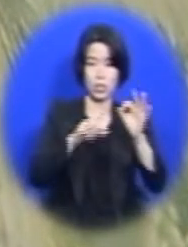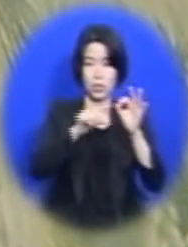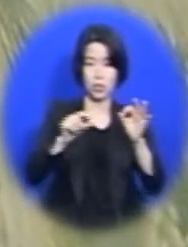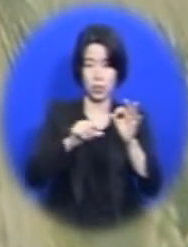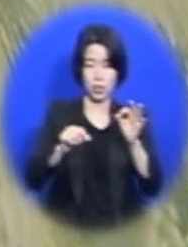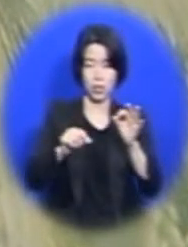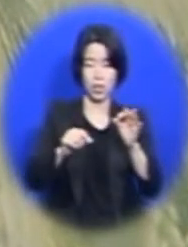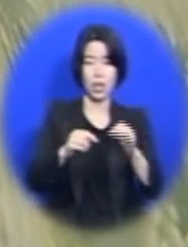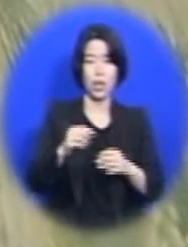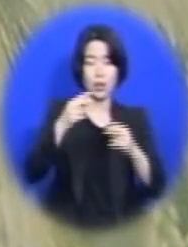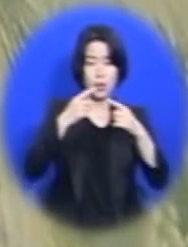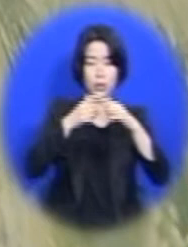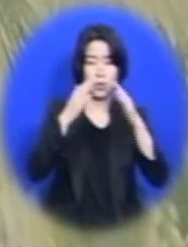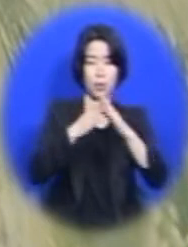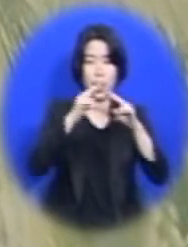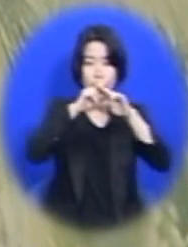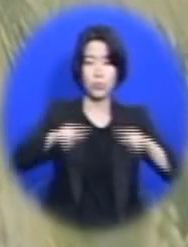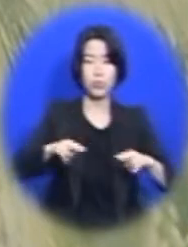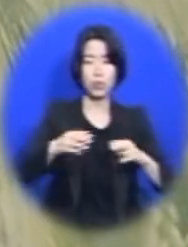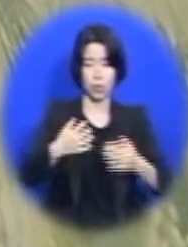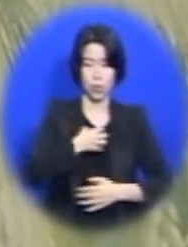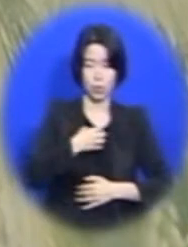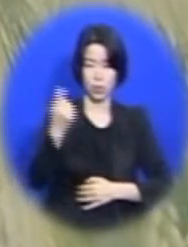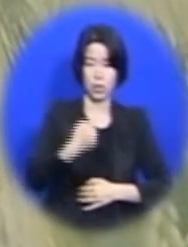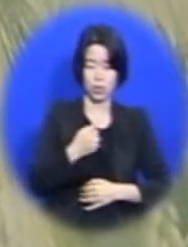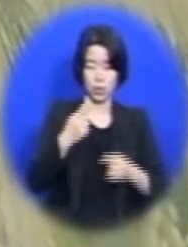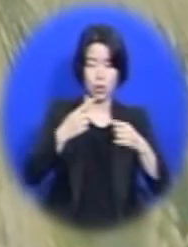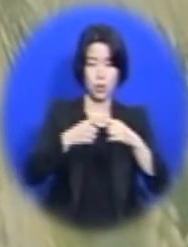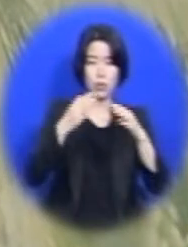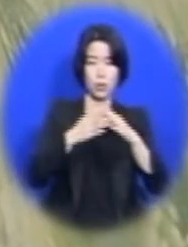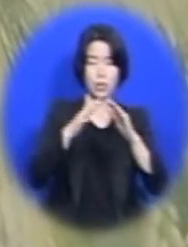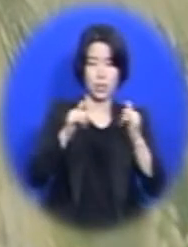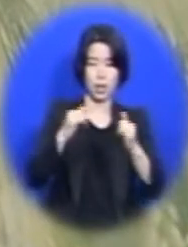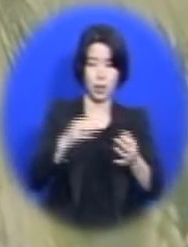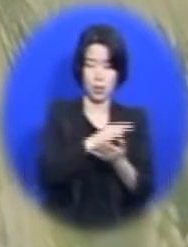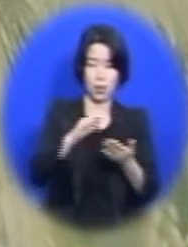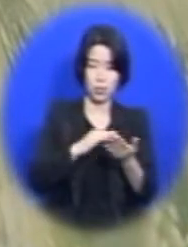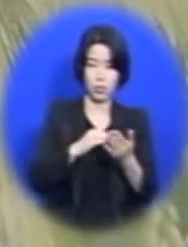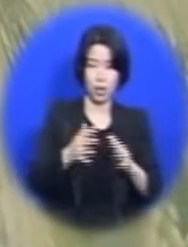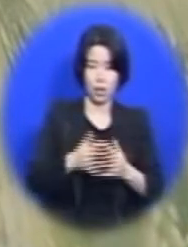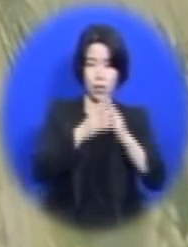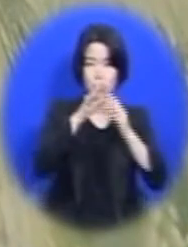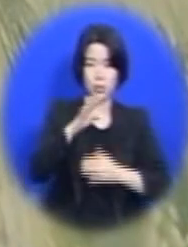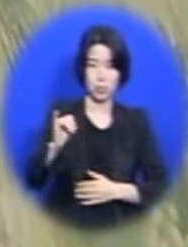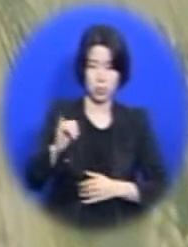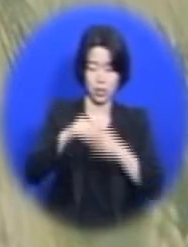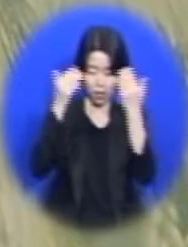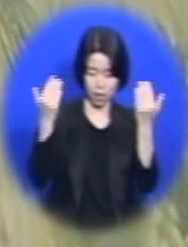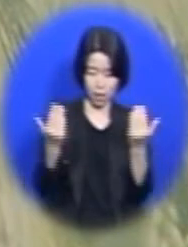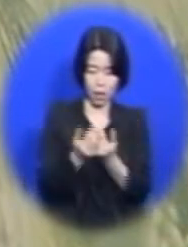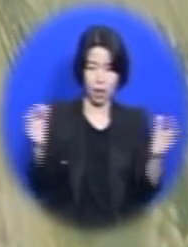교회 부도 위기가 왔어요. 교우들의 헌금과 그리고 건축비 다